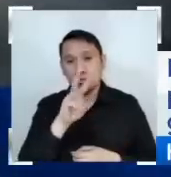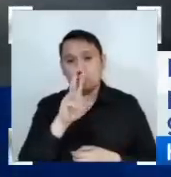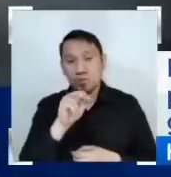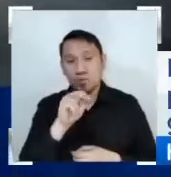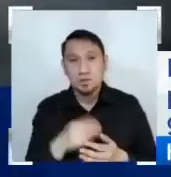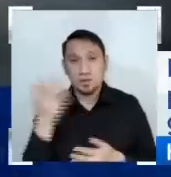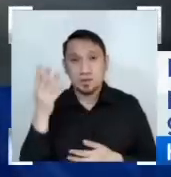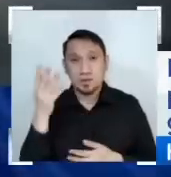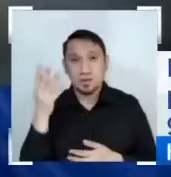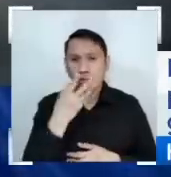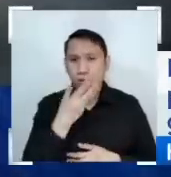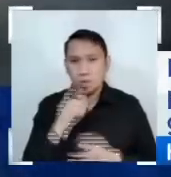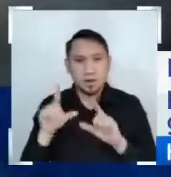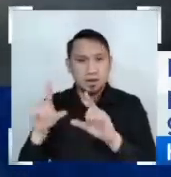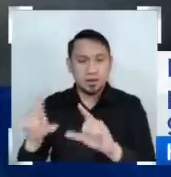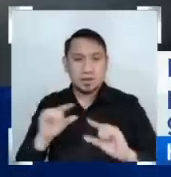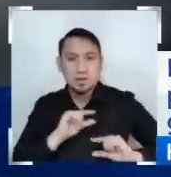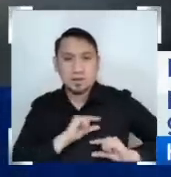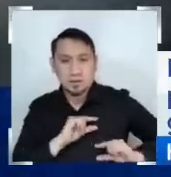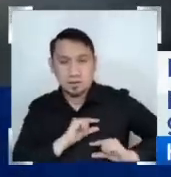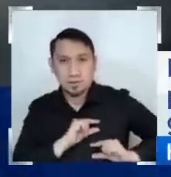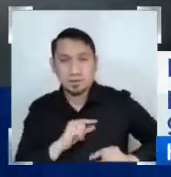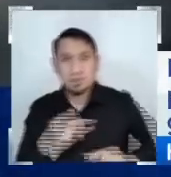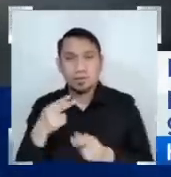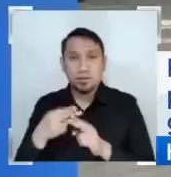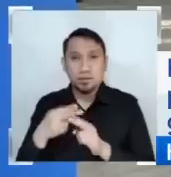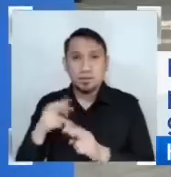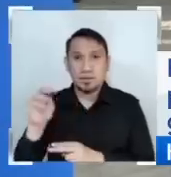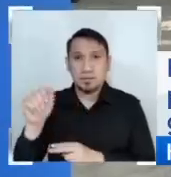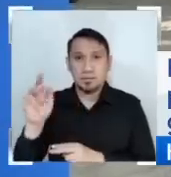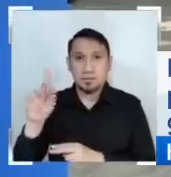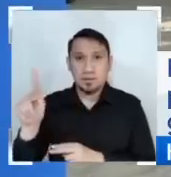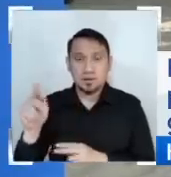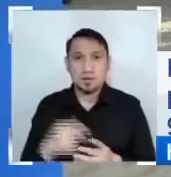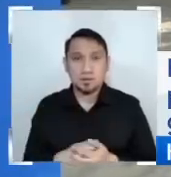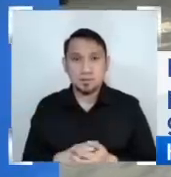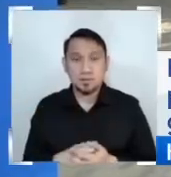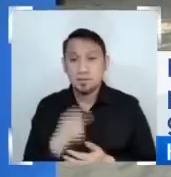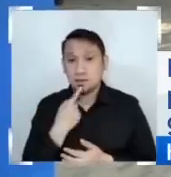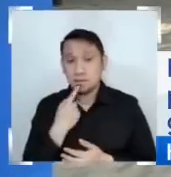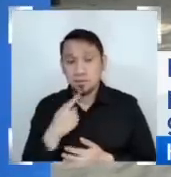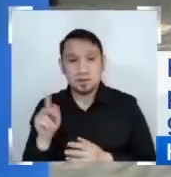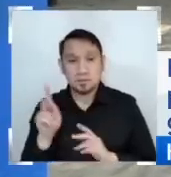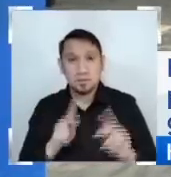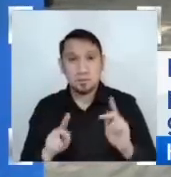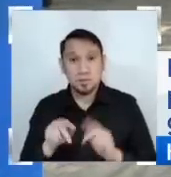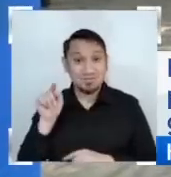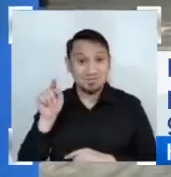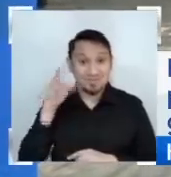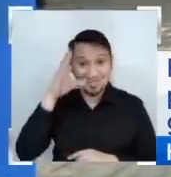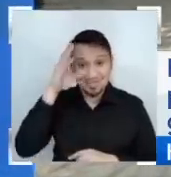suspect sa krimen ang security guard ng pawn shop na si Mark Archie Torifil. Ayon sa mga otoridad, si Torifil ang huling nakasama ng